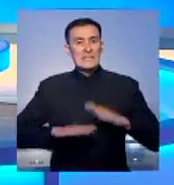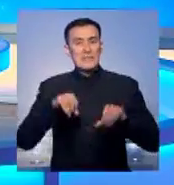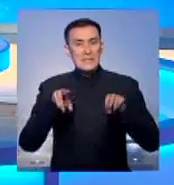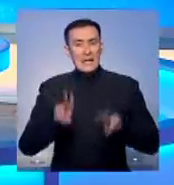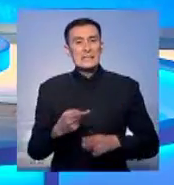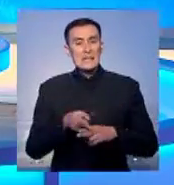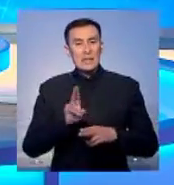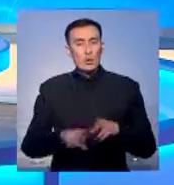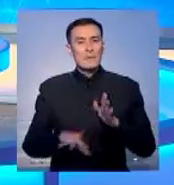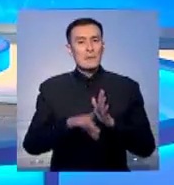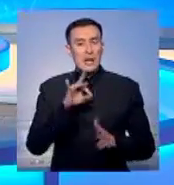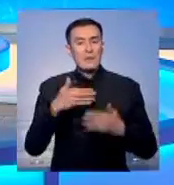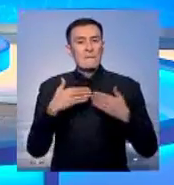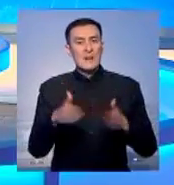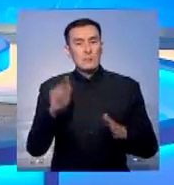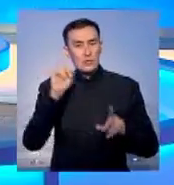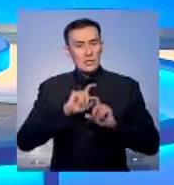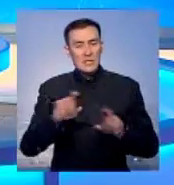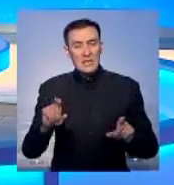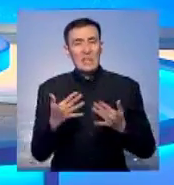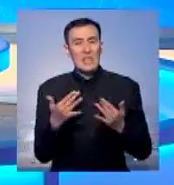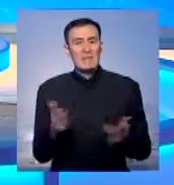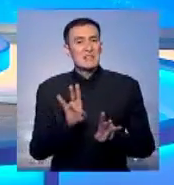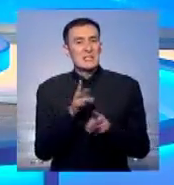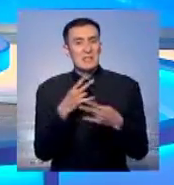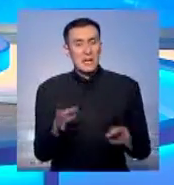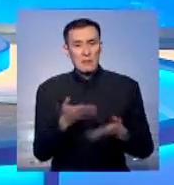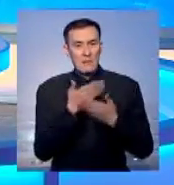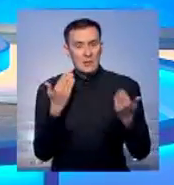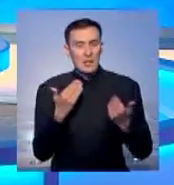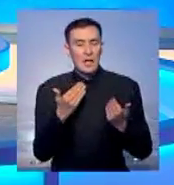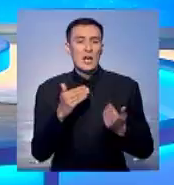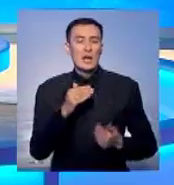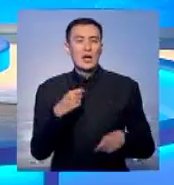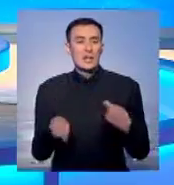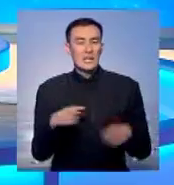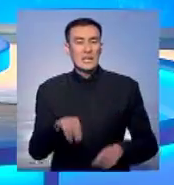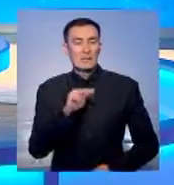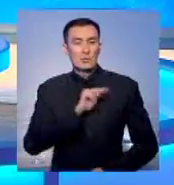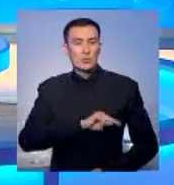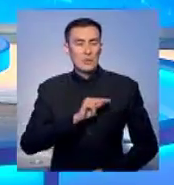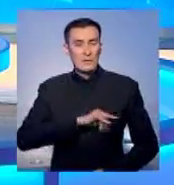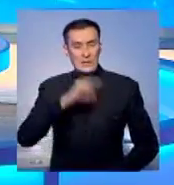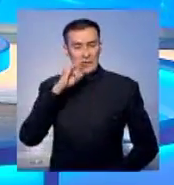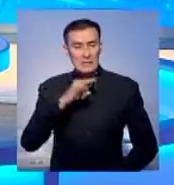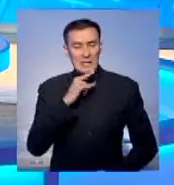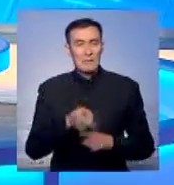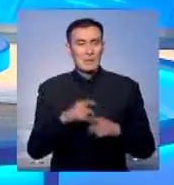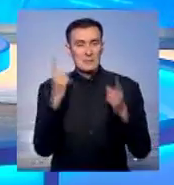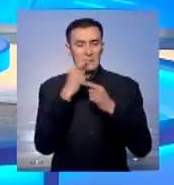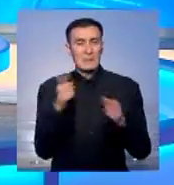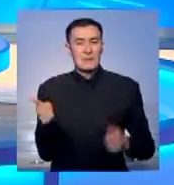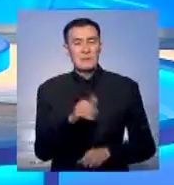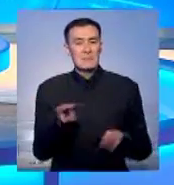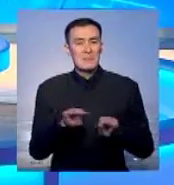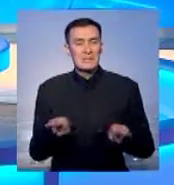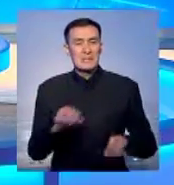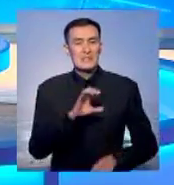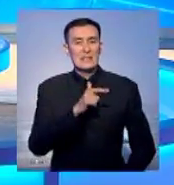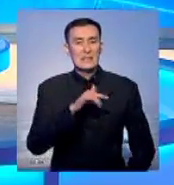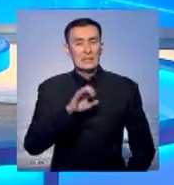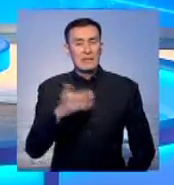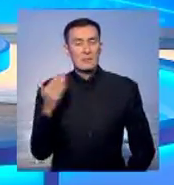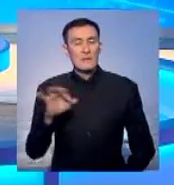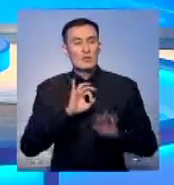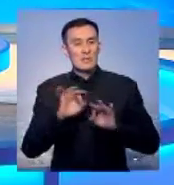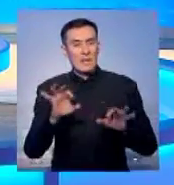Специальности, которые выбирают выпускники, не востребованы на трудовом рынке Казахстана. Об этом на заседании правительства заявил премьер-министр Бахытжан Сагынтаев.